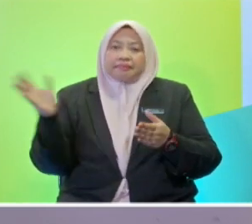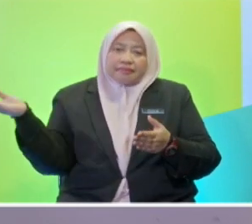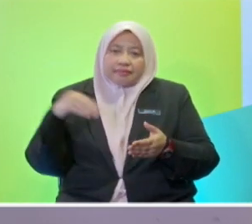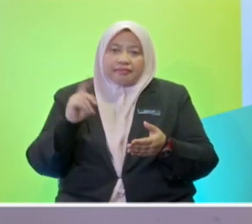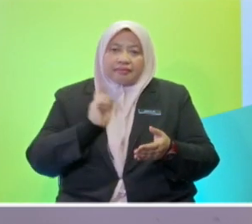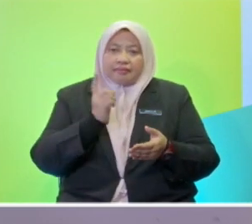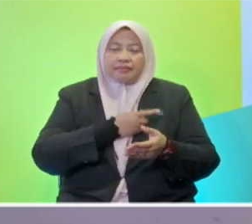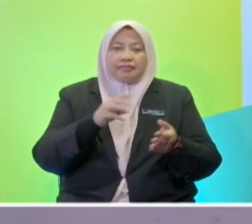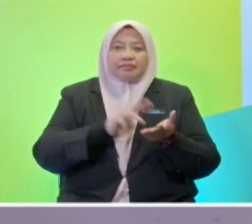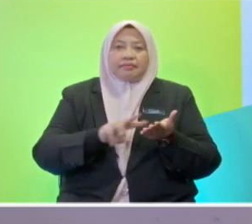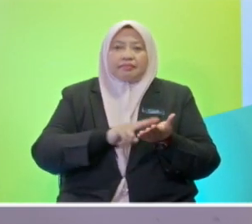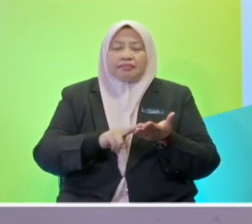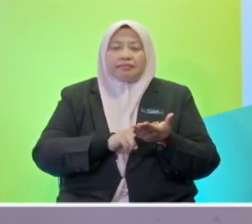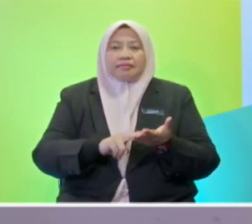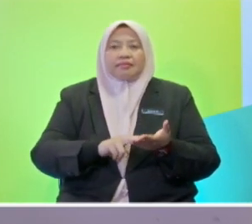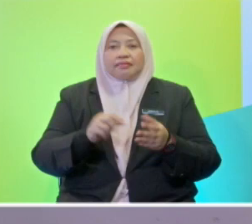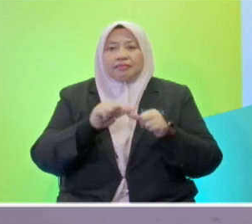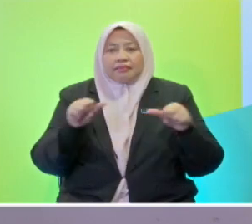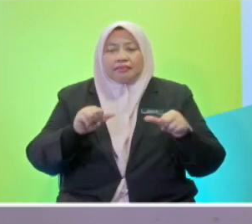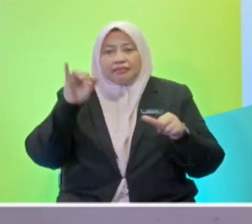ayatnya mempunyai frasa